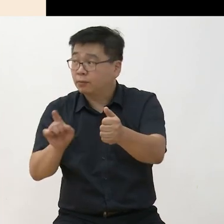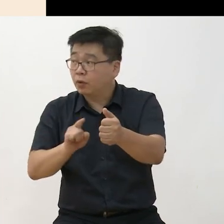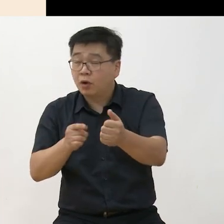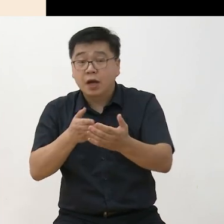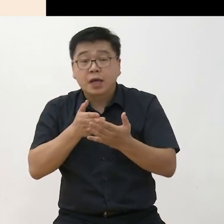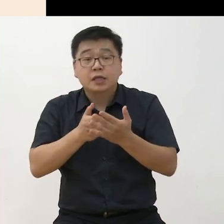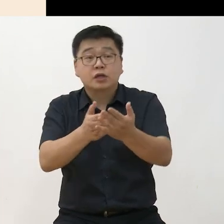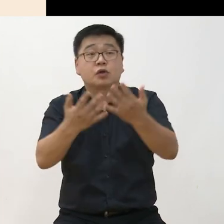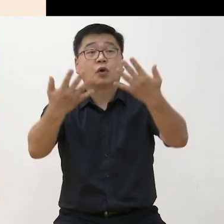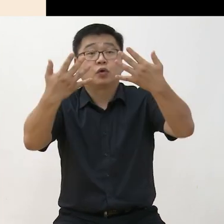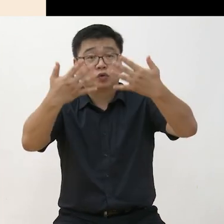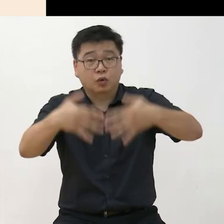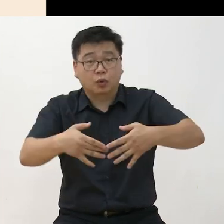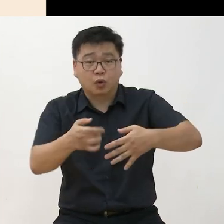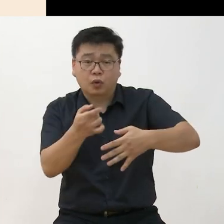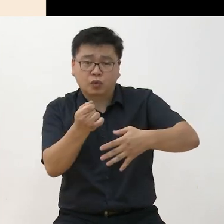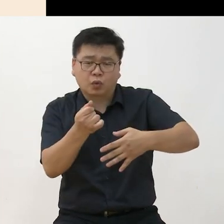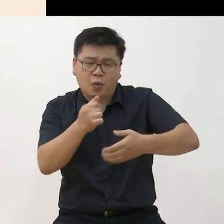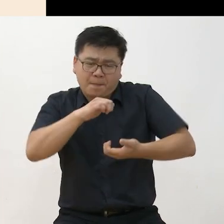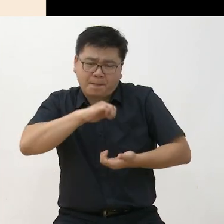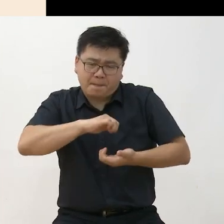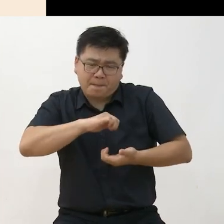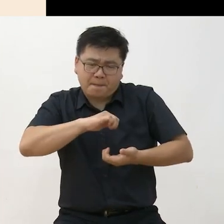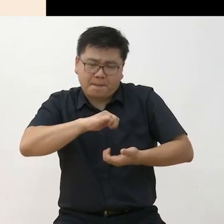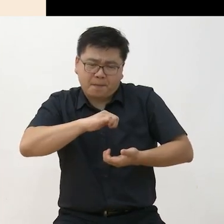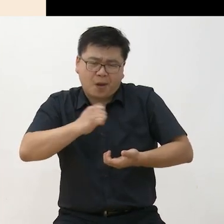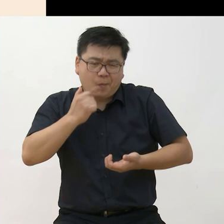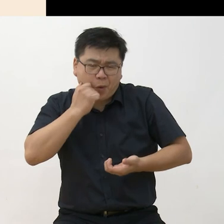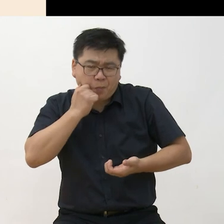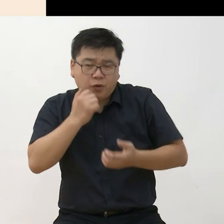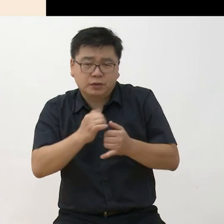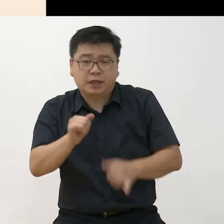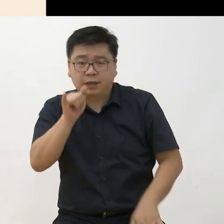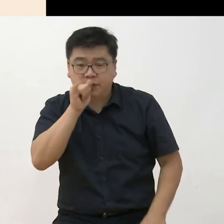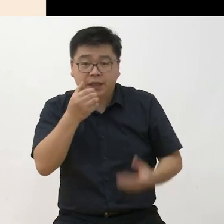신청 자격에서 조금 제한이 있습니다. 예를 들어 관리형은